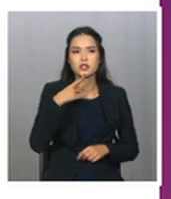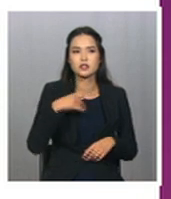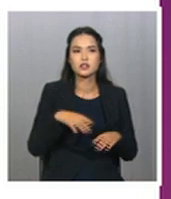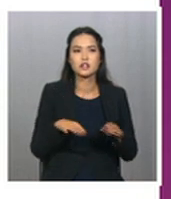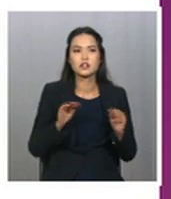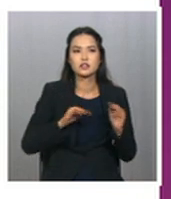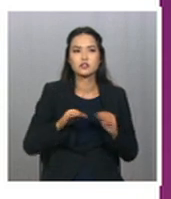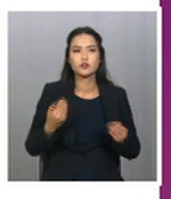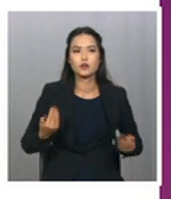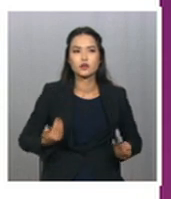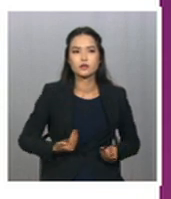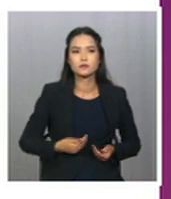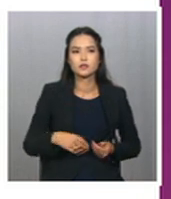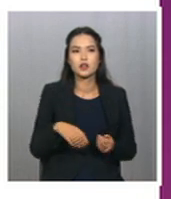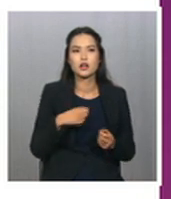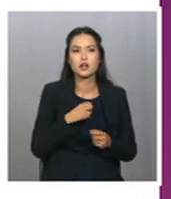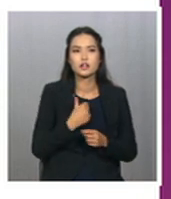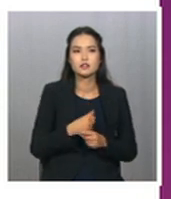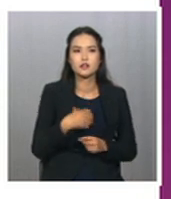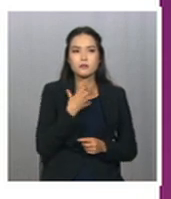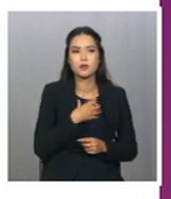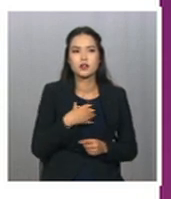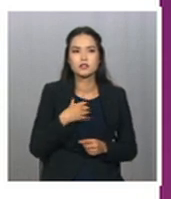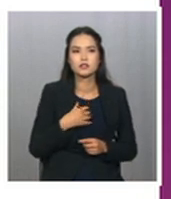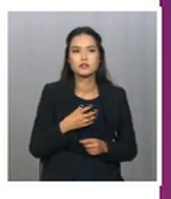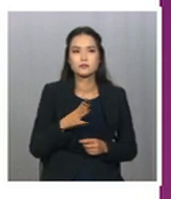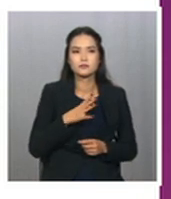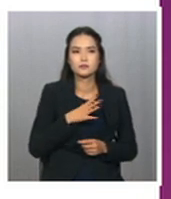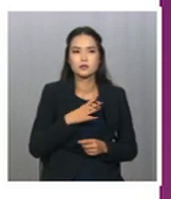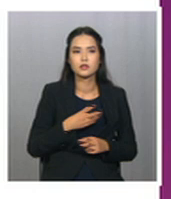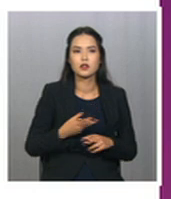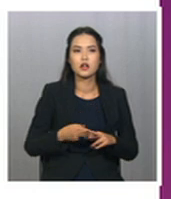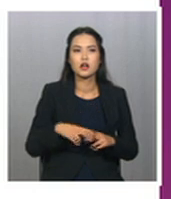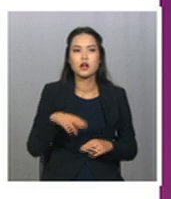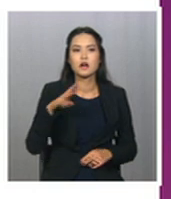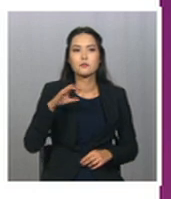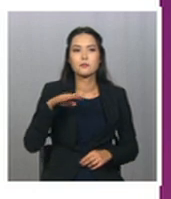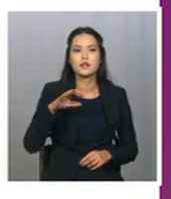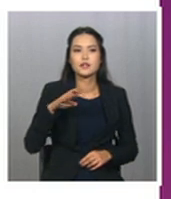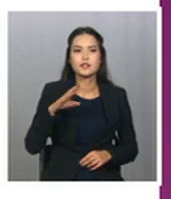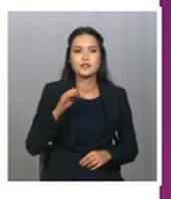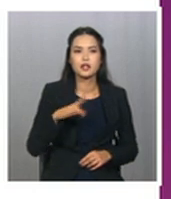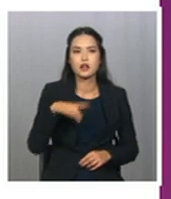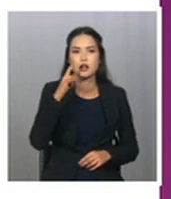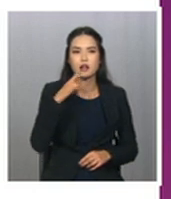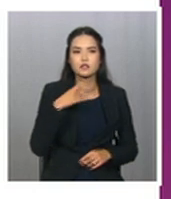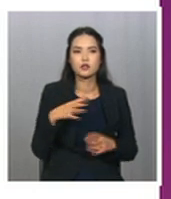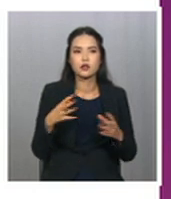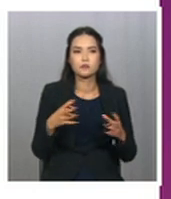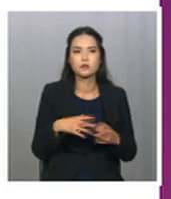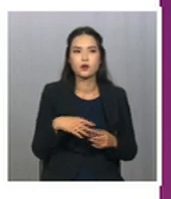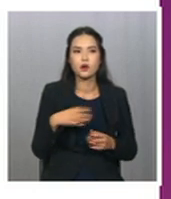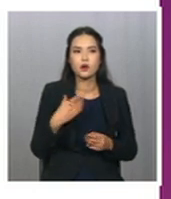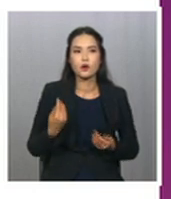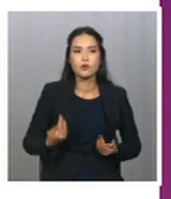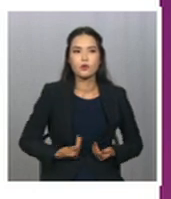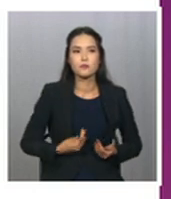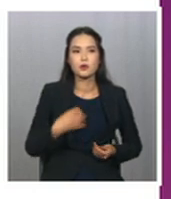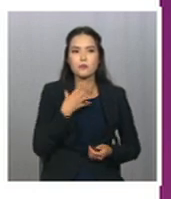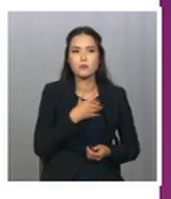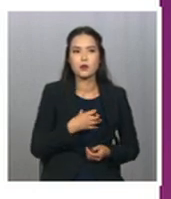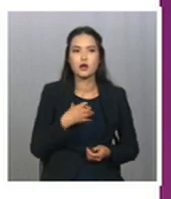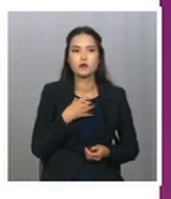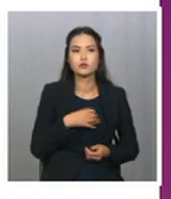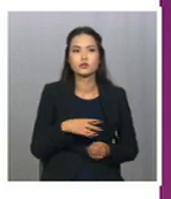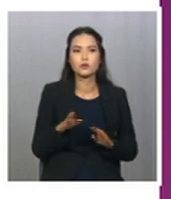Қазақстанның саяси өміріндегі аса маңызды кезеңдердің бірі еді. Петицияда қазақ қоғамының өмірлік маңызы